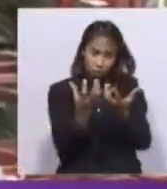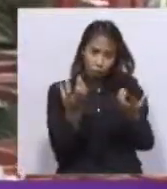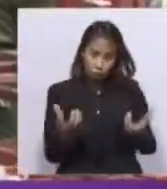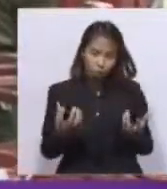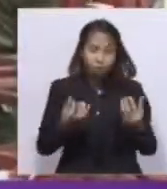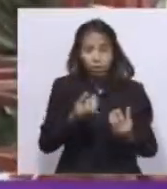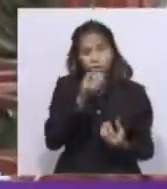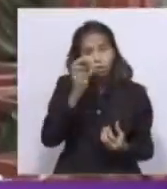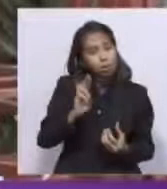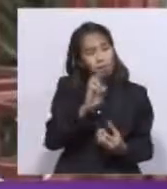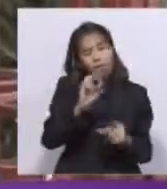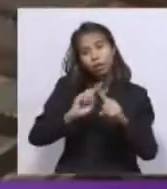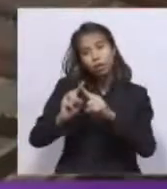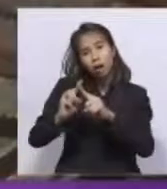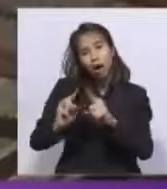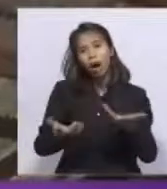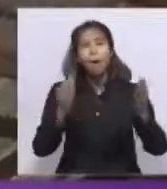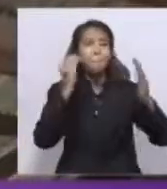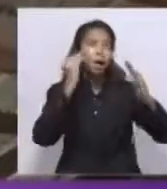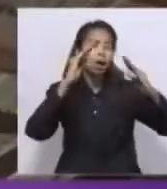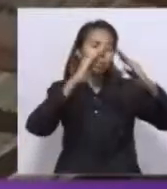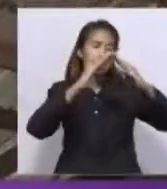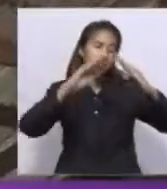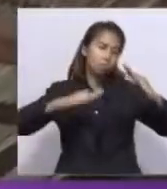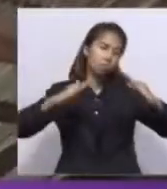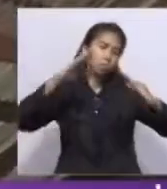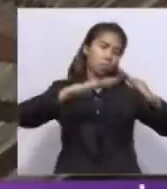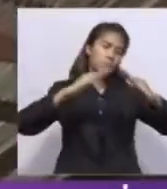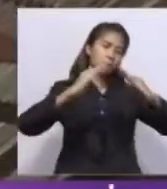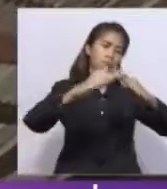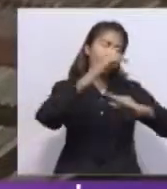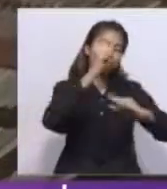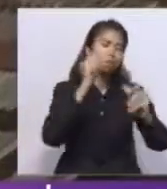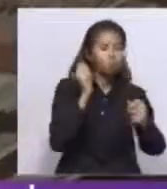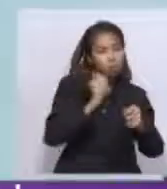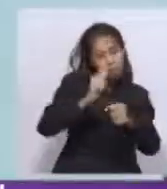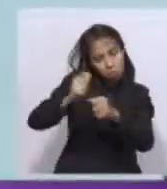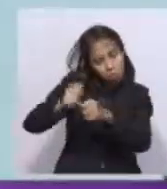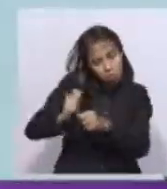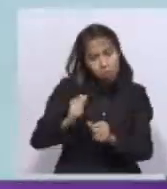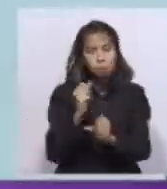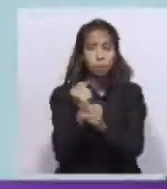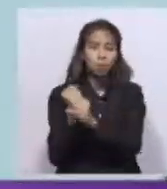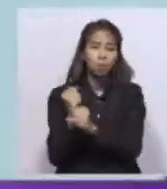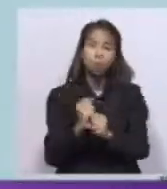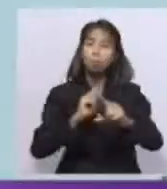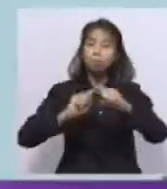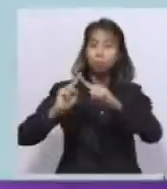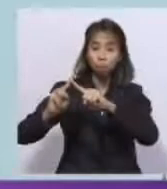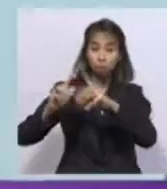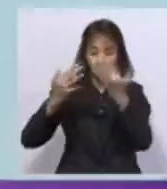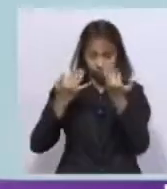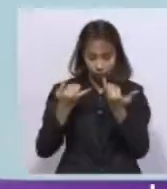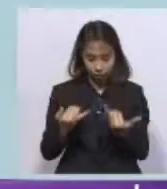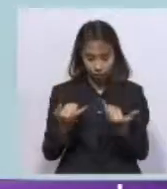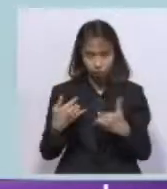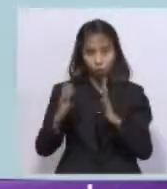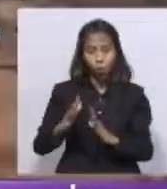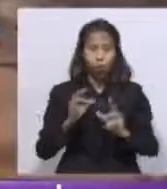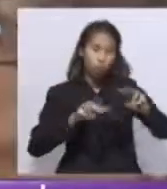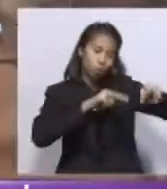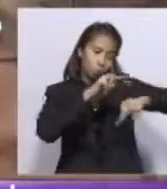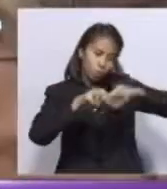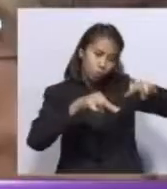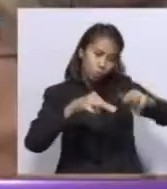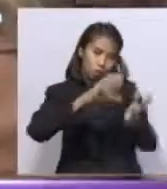เครื่องอุปโภคบริโภคกระเบื้องมุงหลังคาและวัสดุอุปกรณ์ซ่อมแซมบ้านเรือนโดยด่วนแล้วนอกจากนี้ได้จัดเจ้าหน้าที่เข้าไปสำร